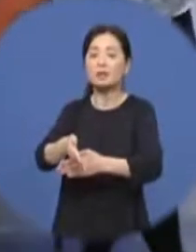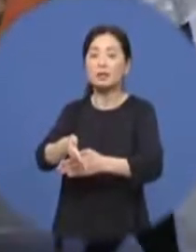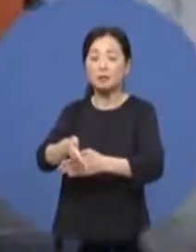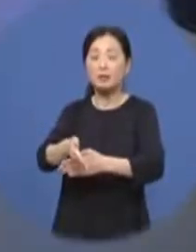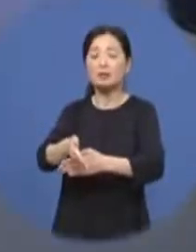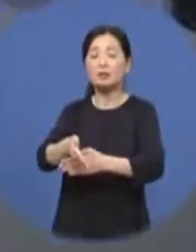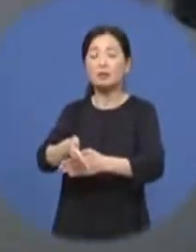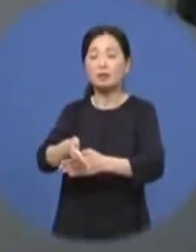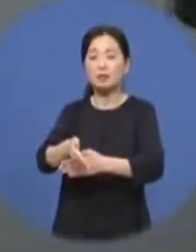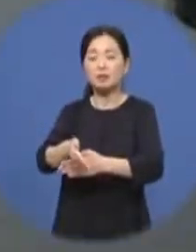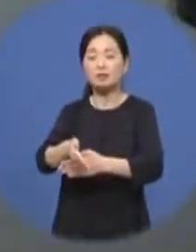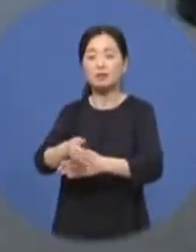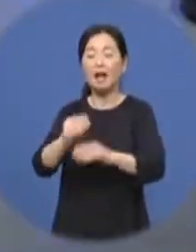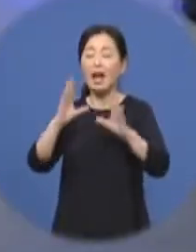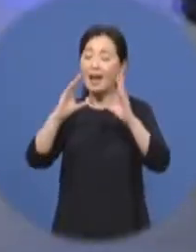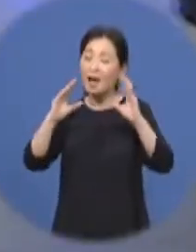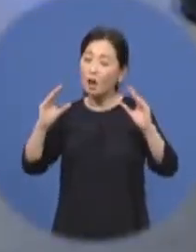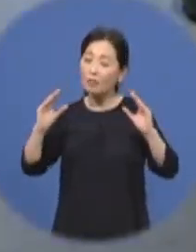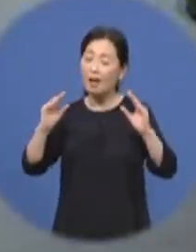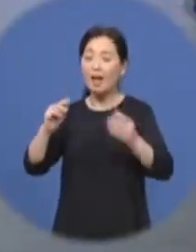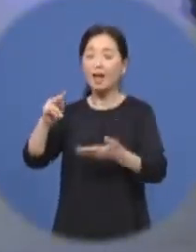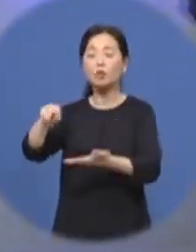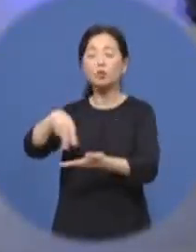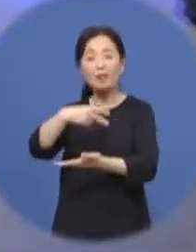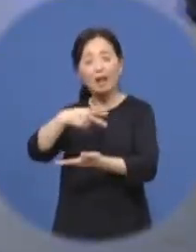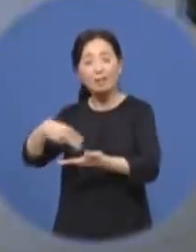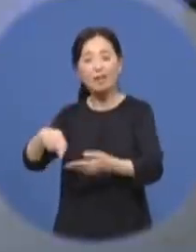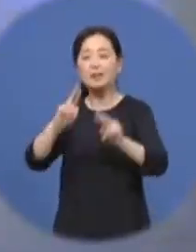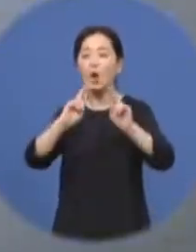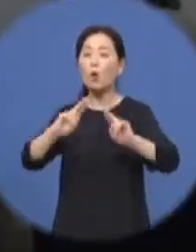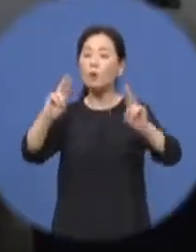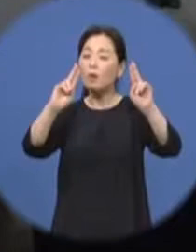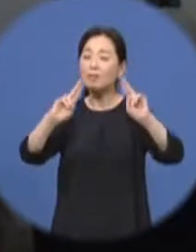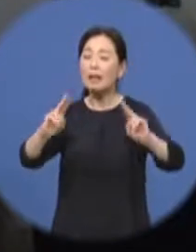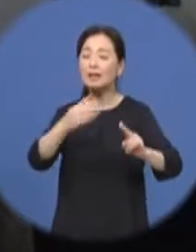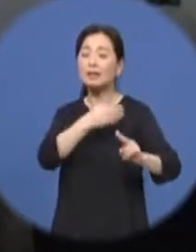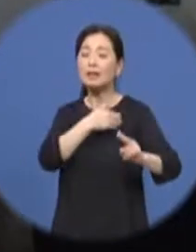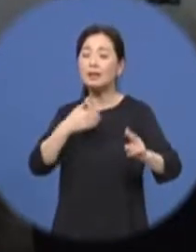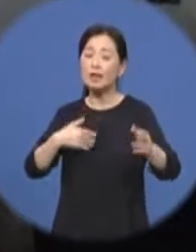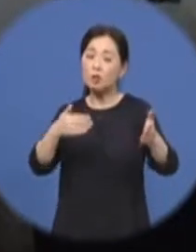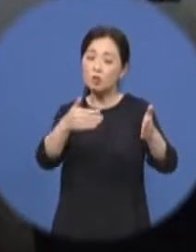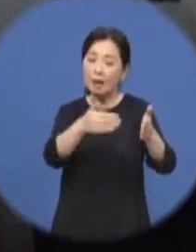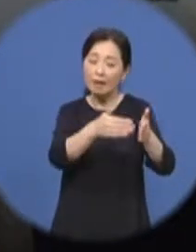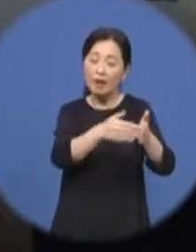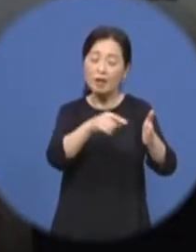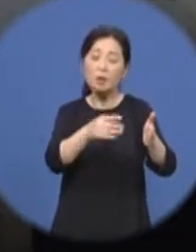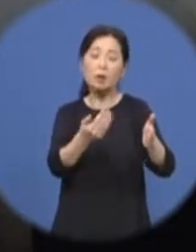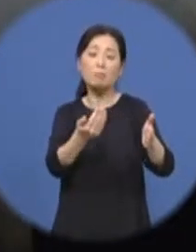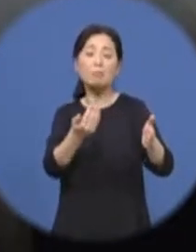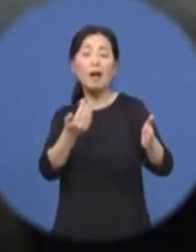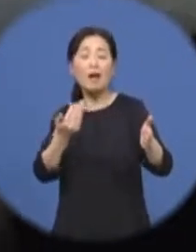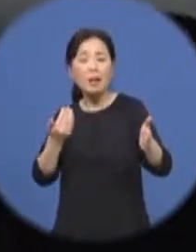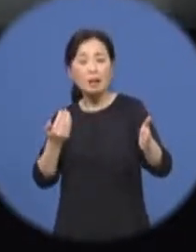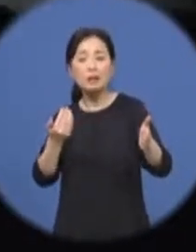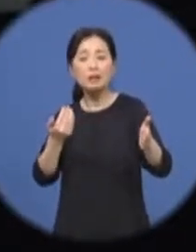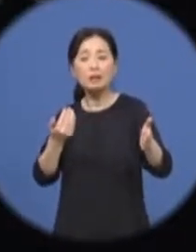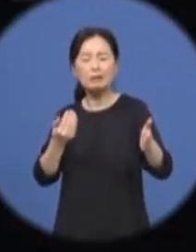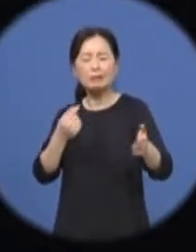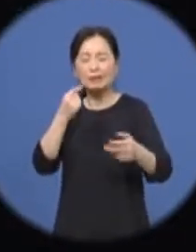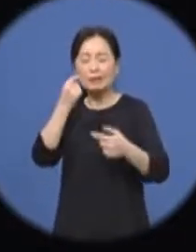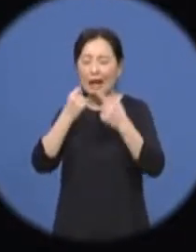顔でこう踊ったり歌ったりできるまでにはもうたくさんの本当に悲しかったこ